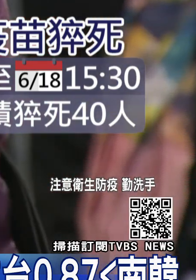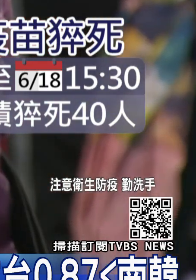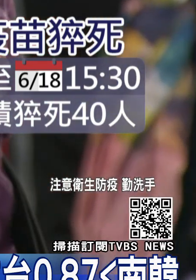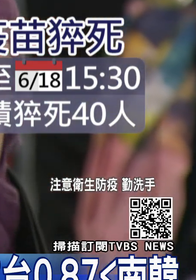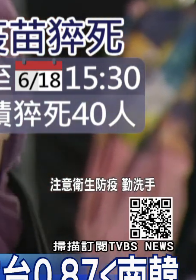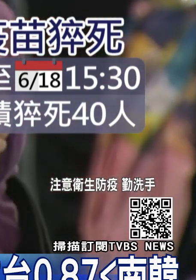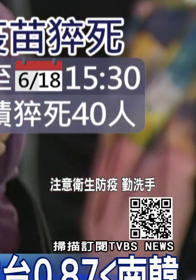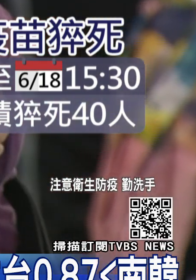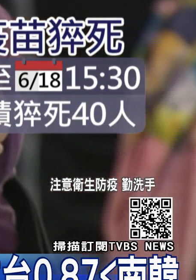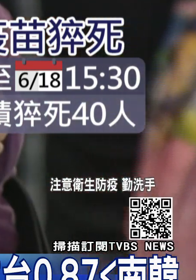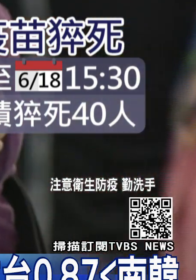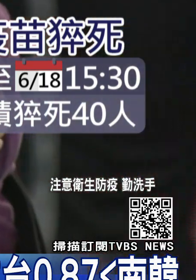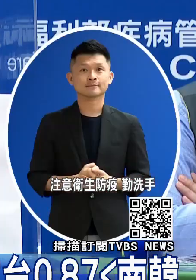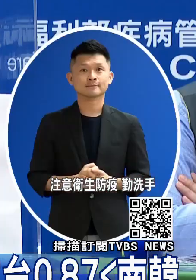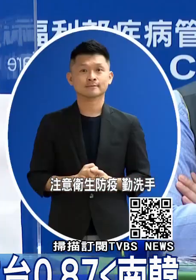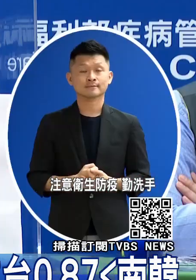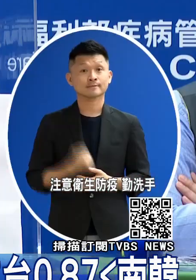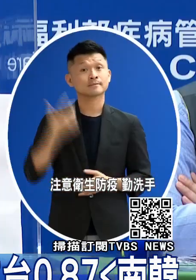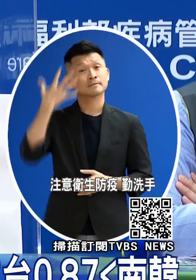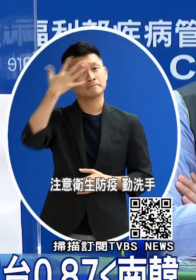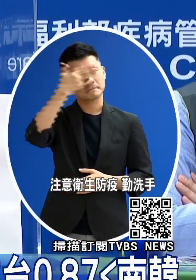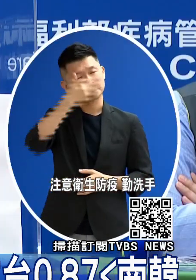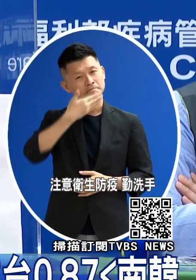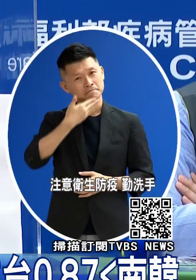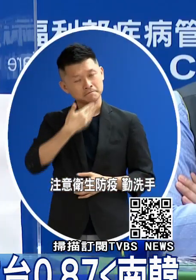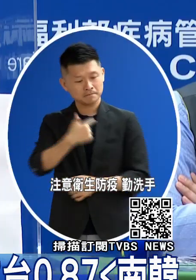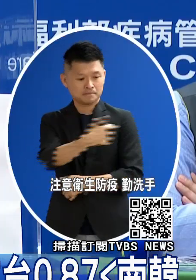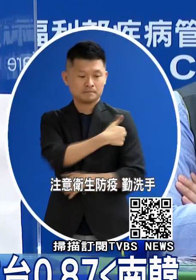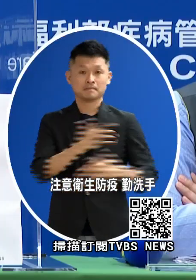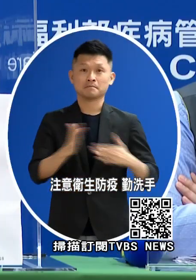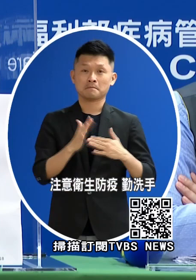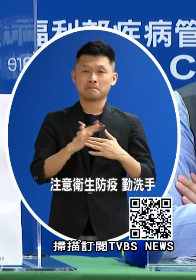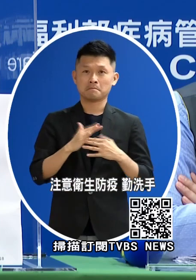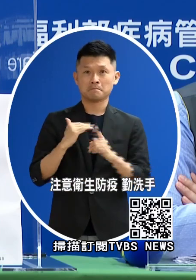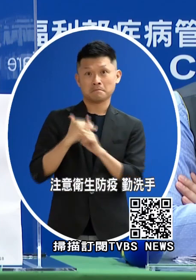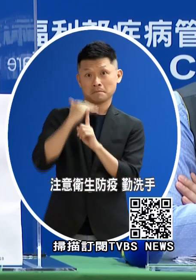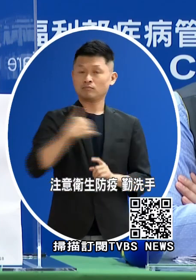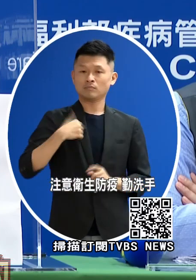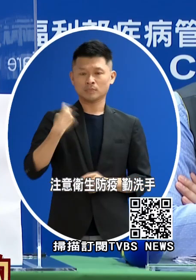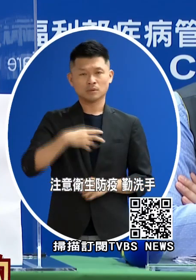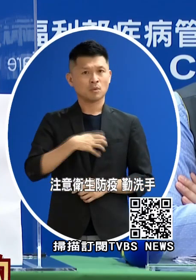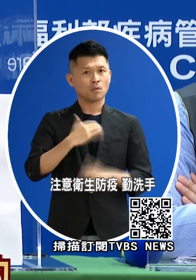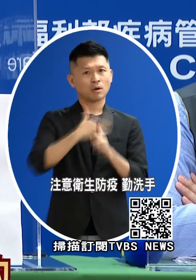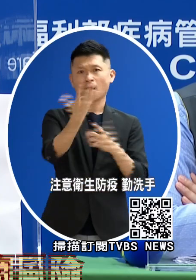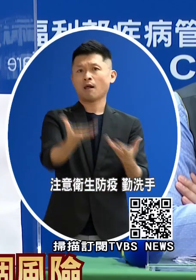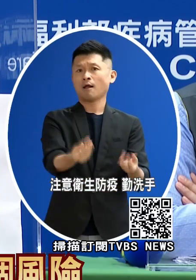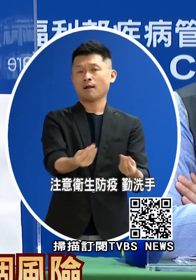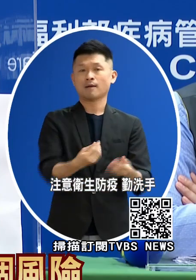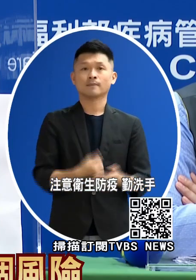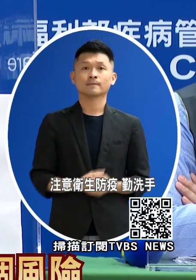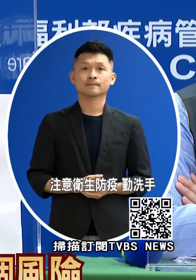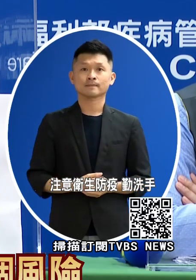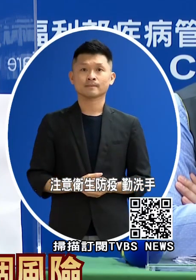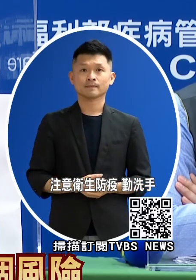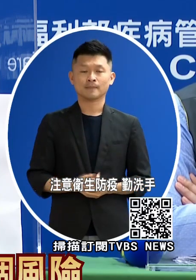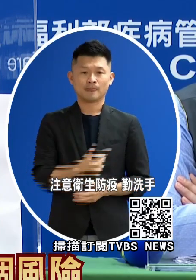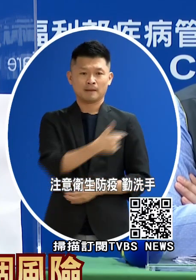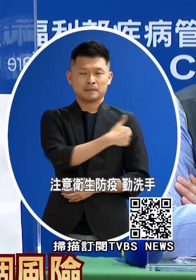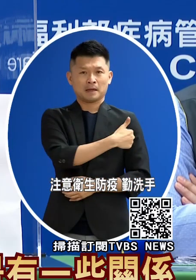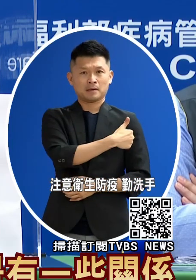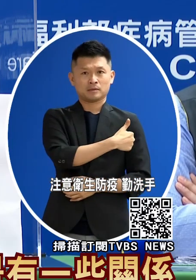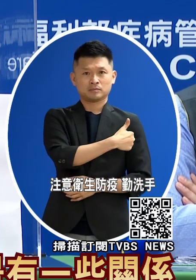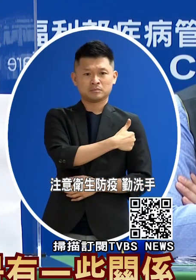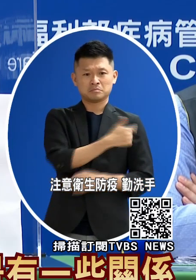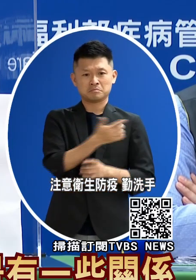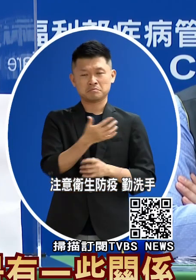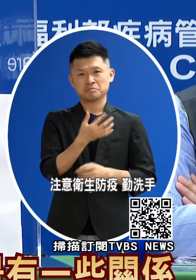后猝死至少40人。 老年人的效果哈，其实 A G 是蛮好的。那产生这样的一个风险，应该